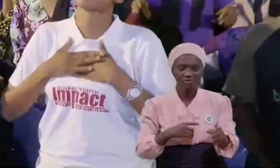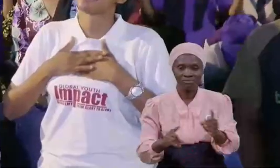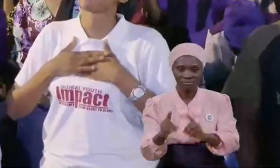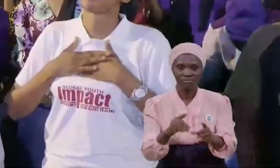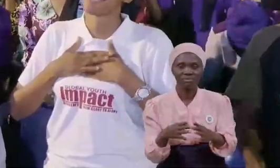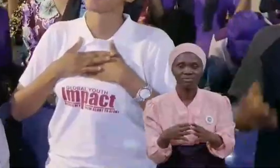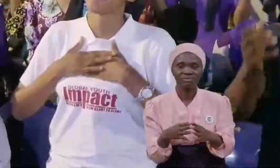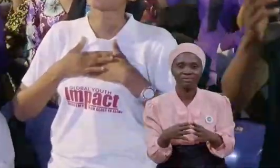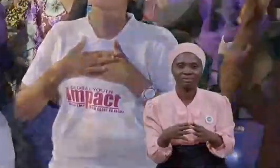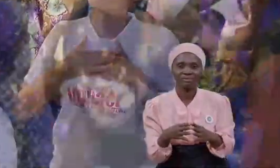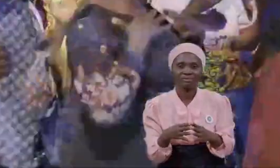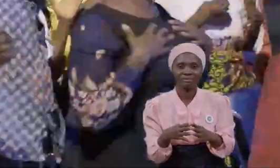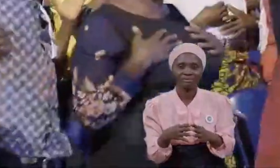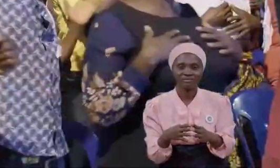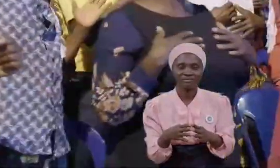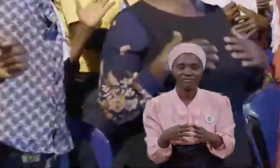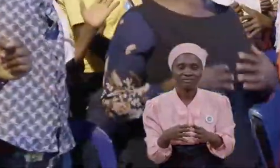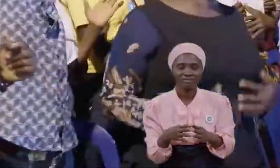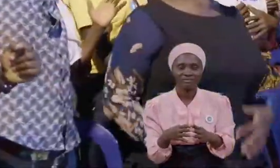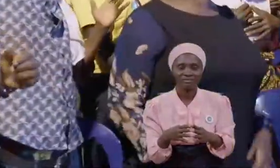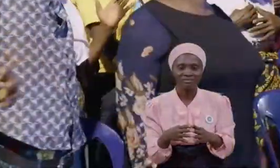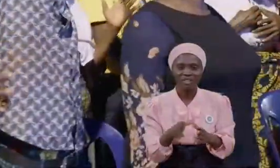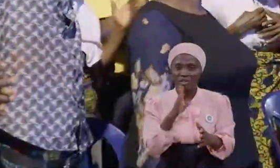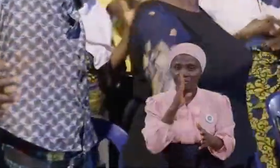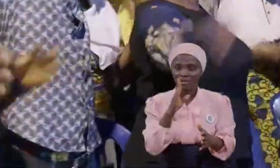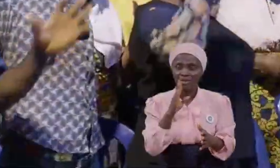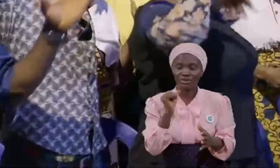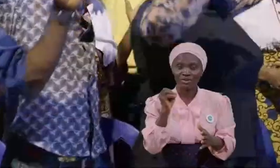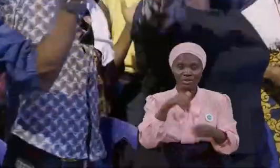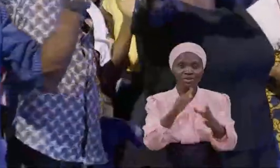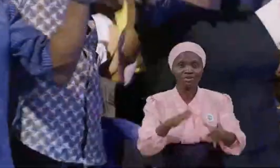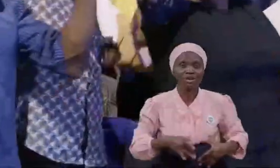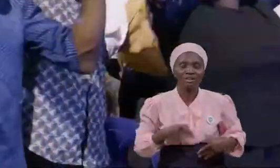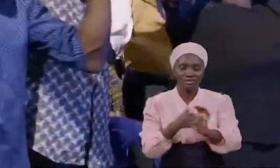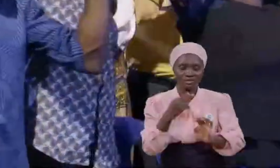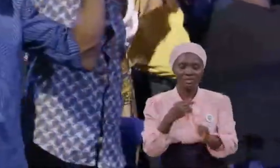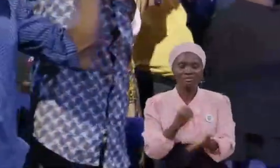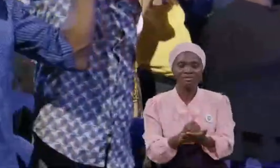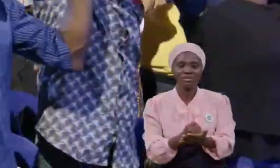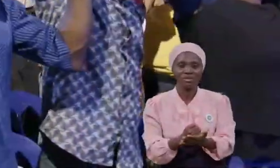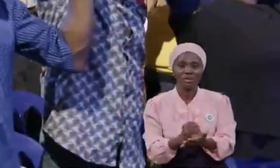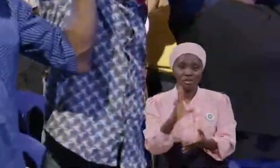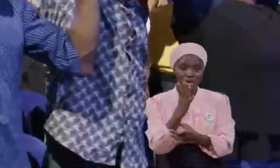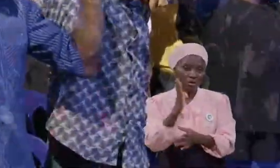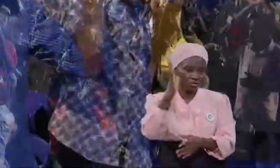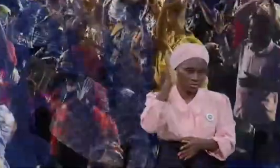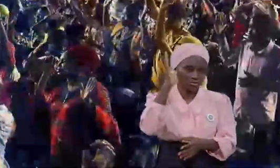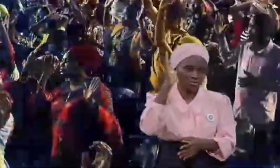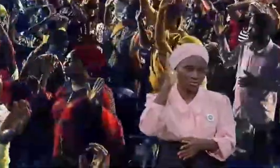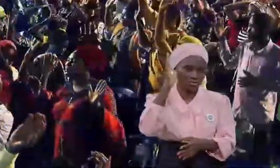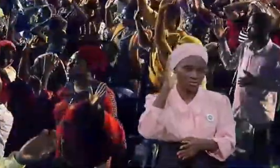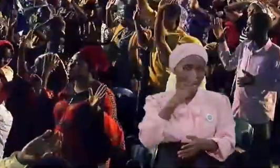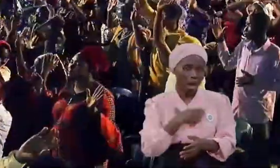Et ce sera fait dans ta vie au nom de Jésus. Lève une main. Et tu mets la deuxième